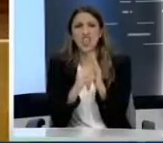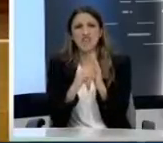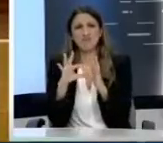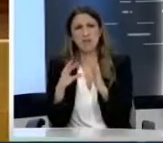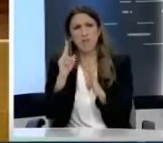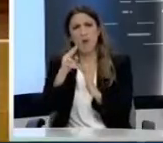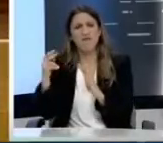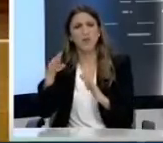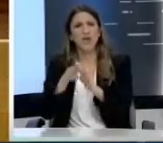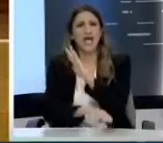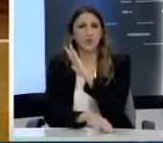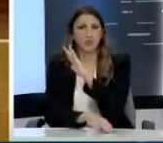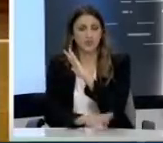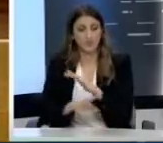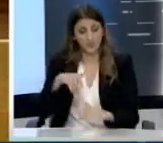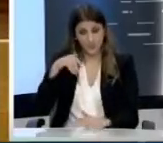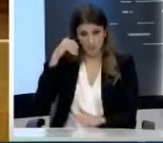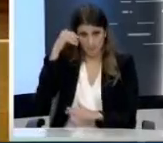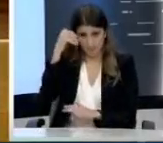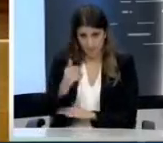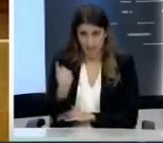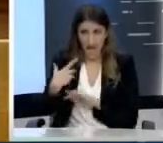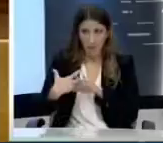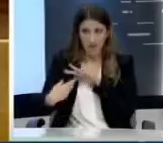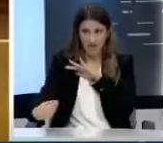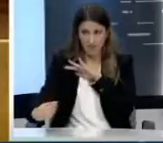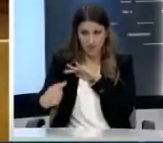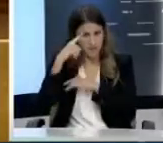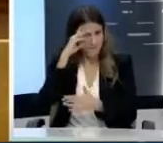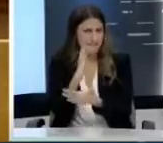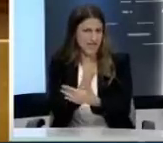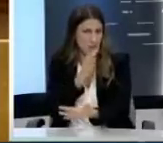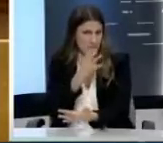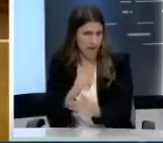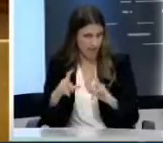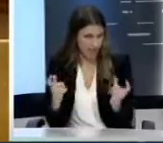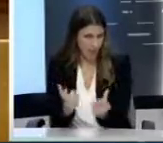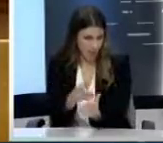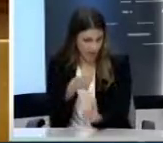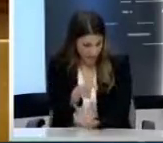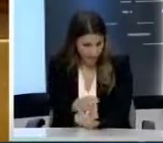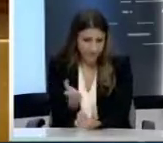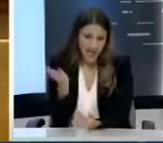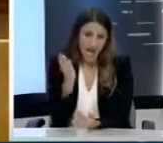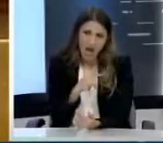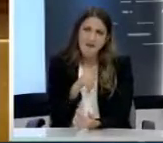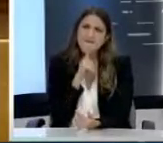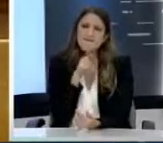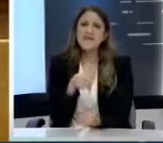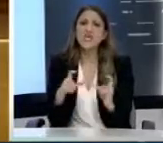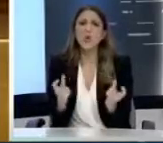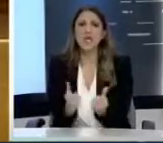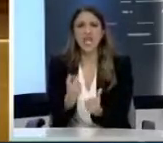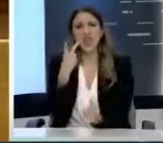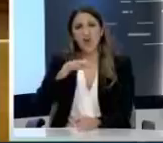8.886. Παίρνω τώρα, μήπως δεν είναι αρκετά μεσαία τάξη, αυτή την ίδια οικογένεια